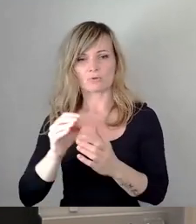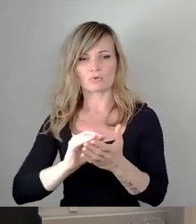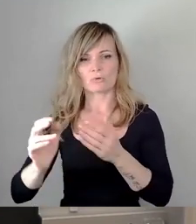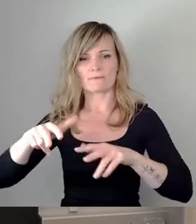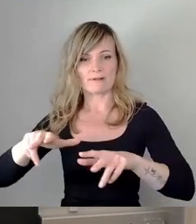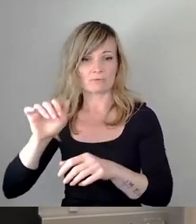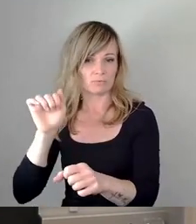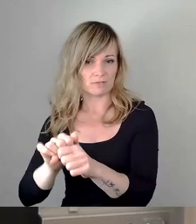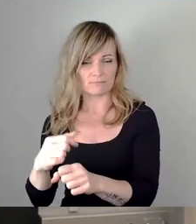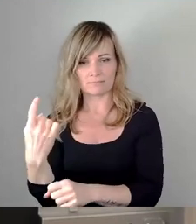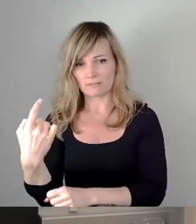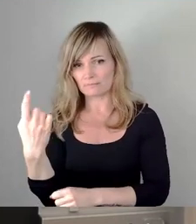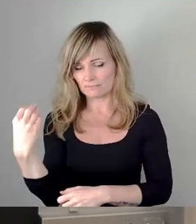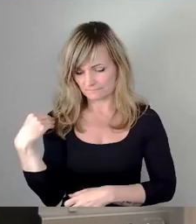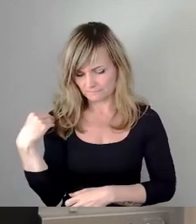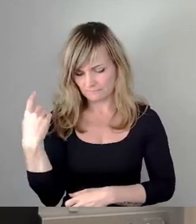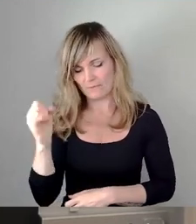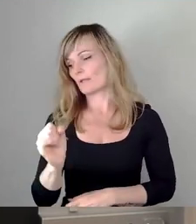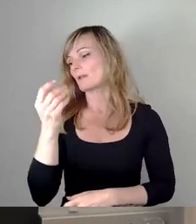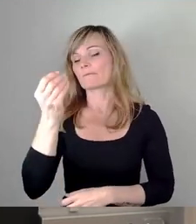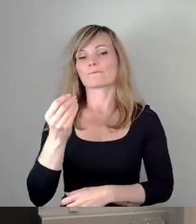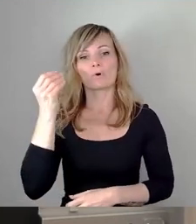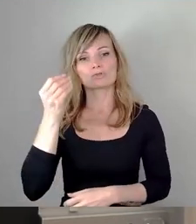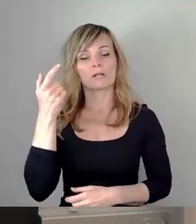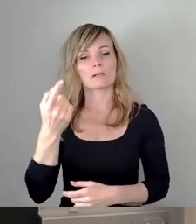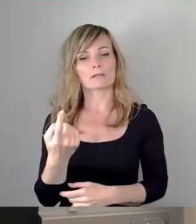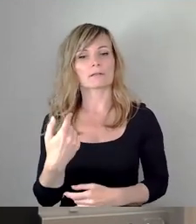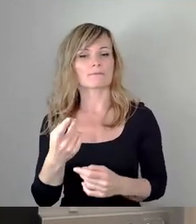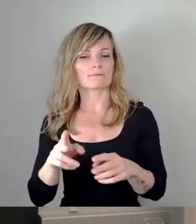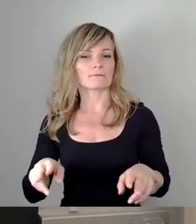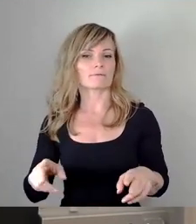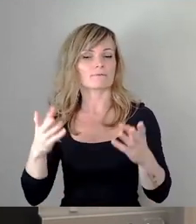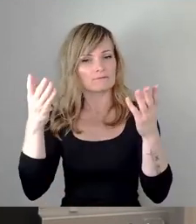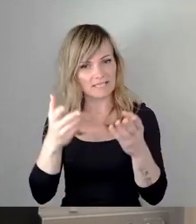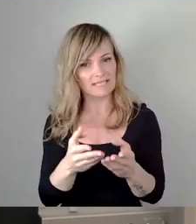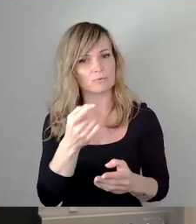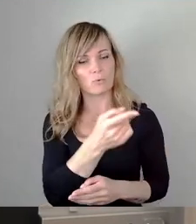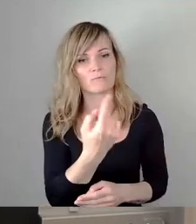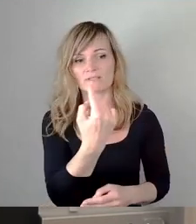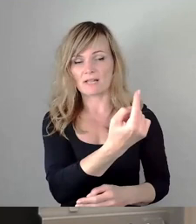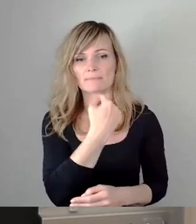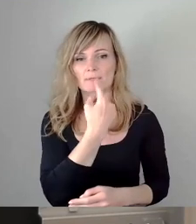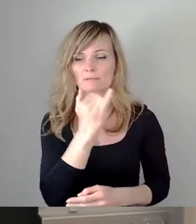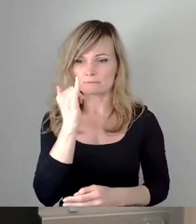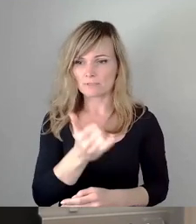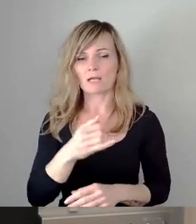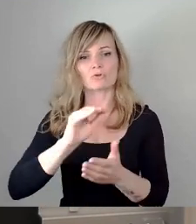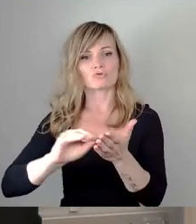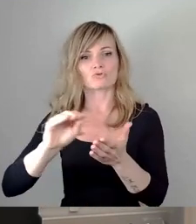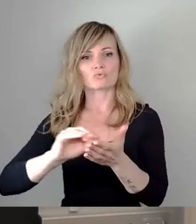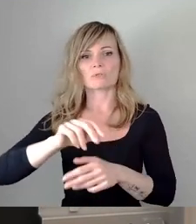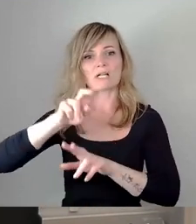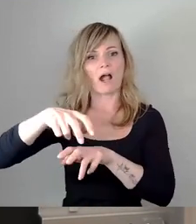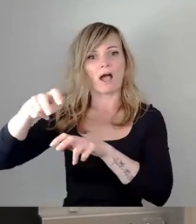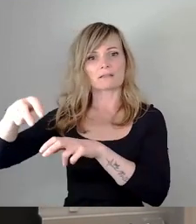sich vorstellen könnte, den vom Friedhof genehmigten Schulgarten auch umzusetzen, hat